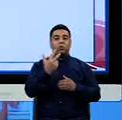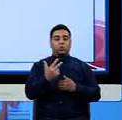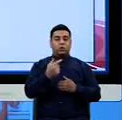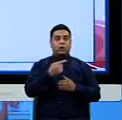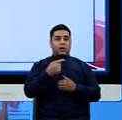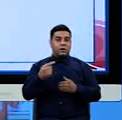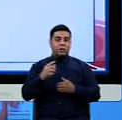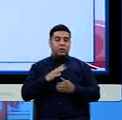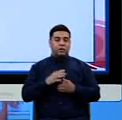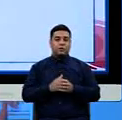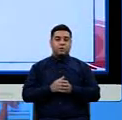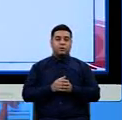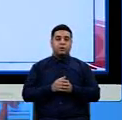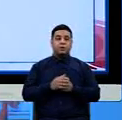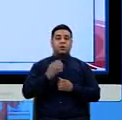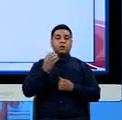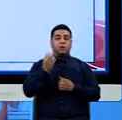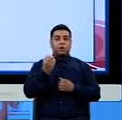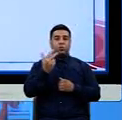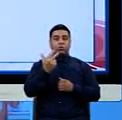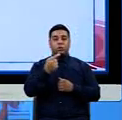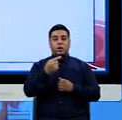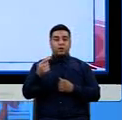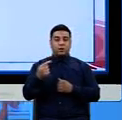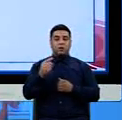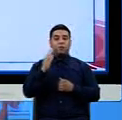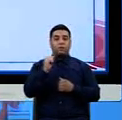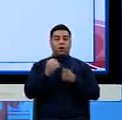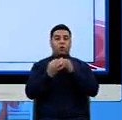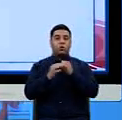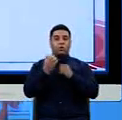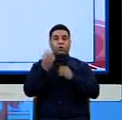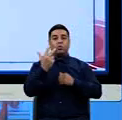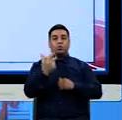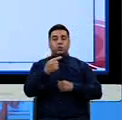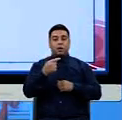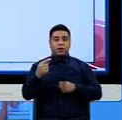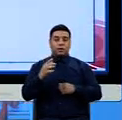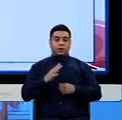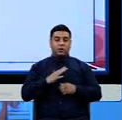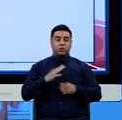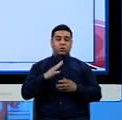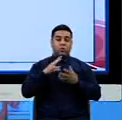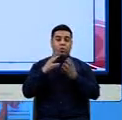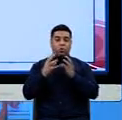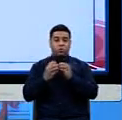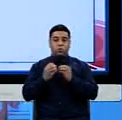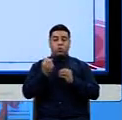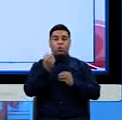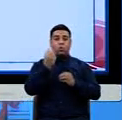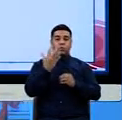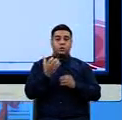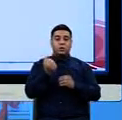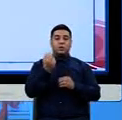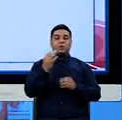so'ng yana 3 tasini ayirdik. Keyin 3 tani va nihoyat yana 3 tani ayirdik. 15